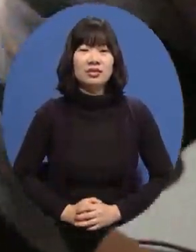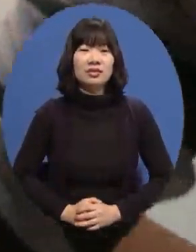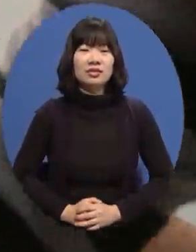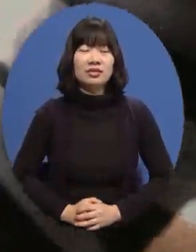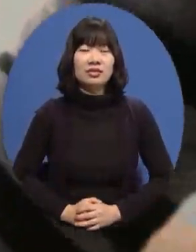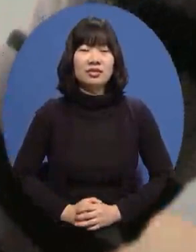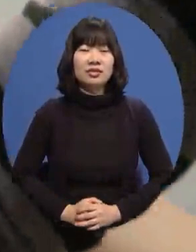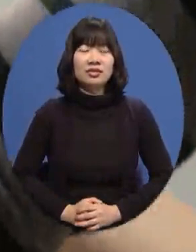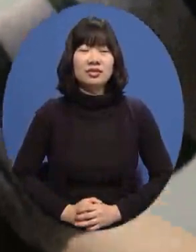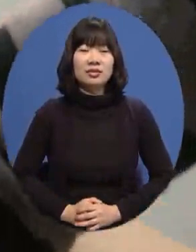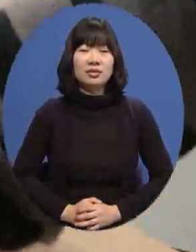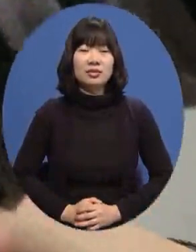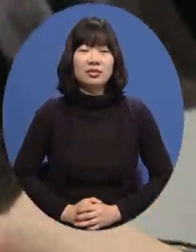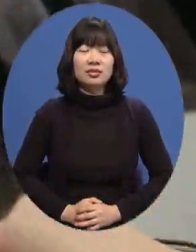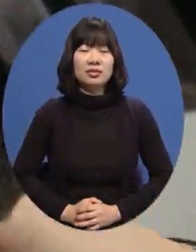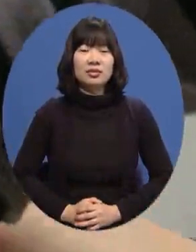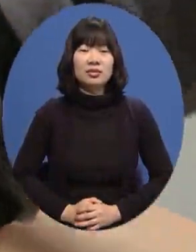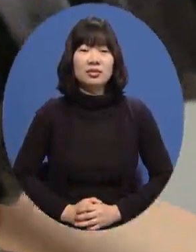나로